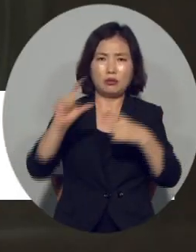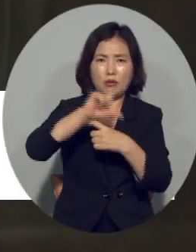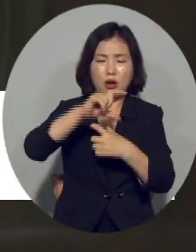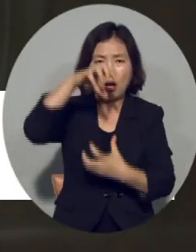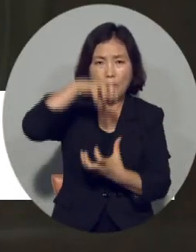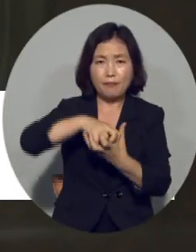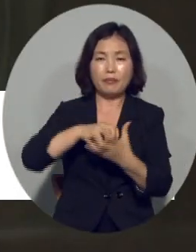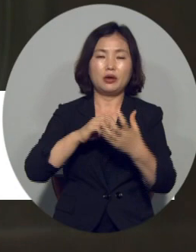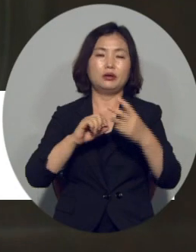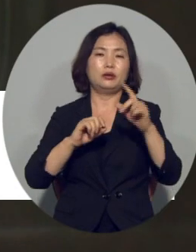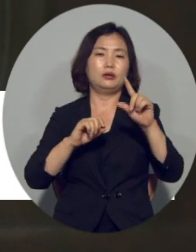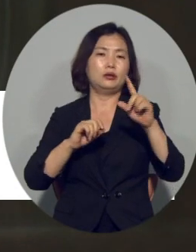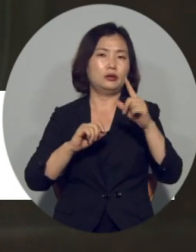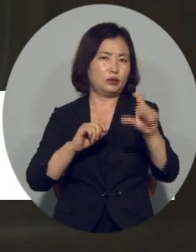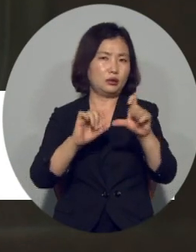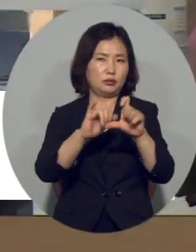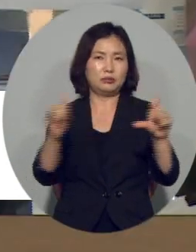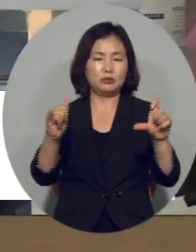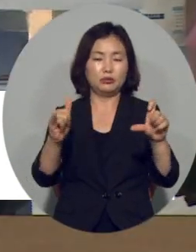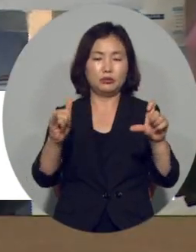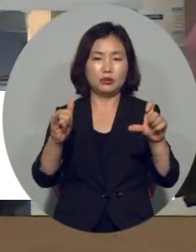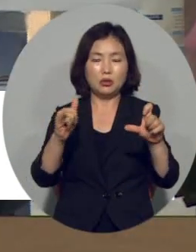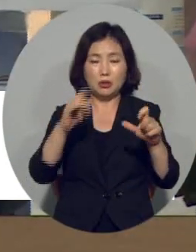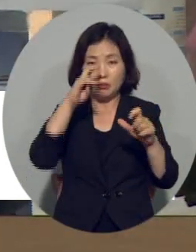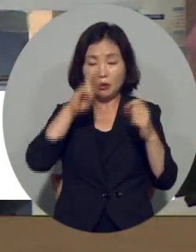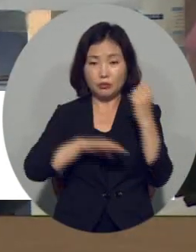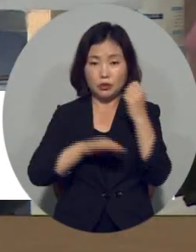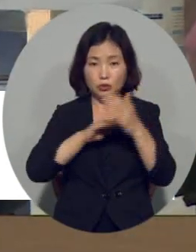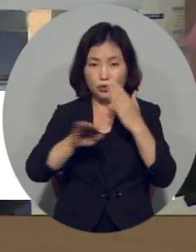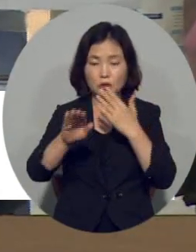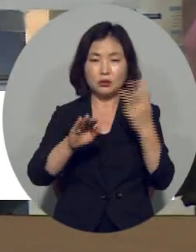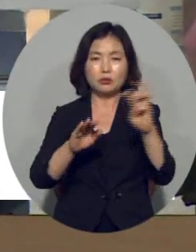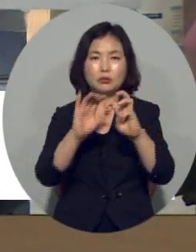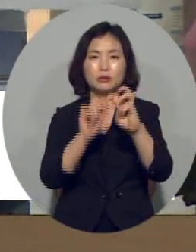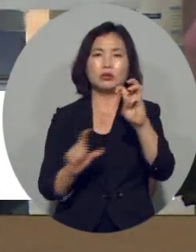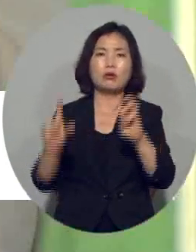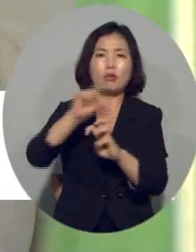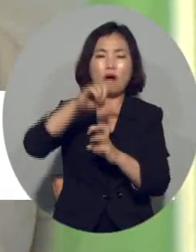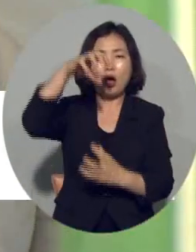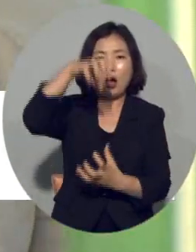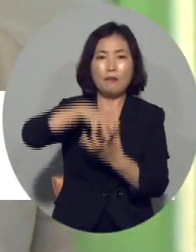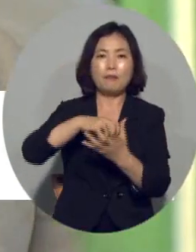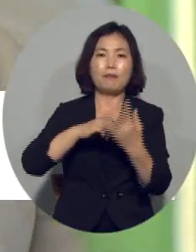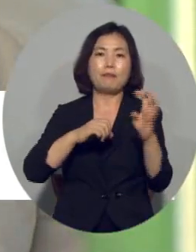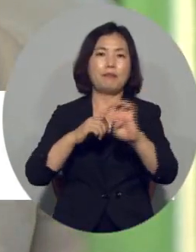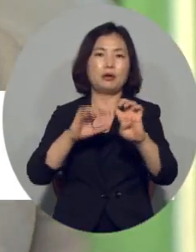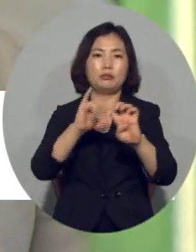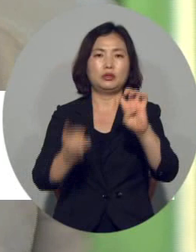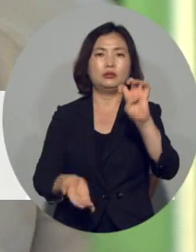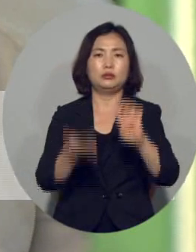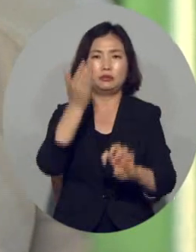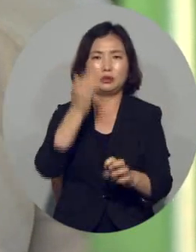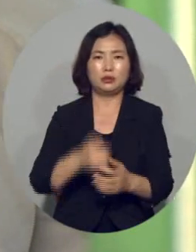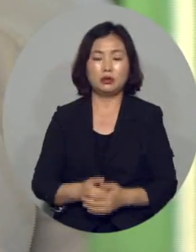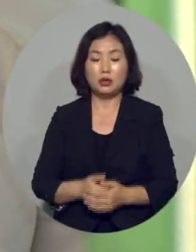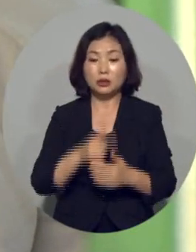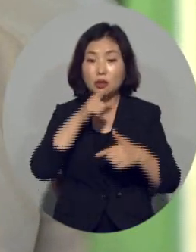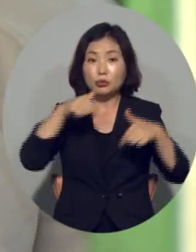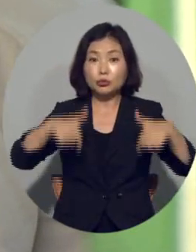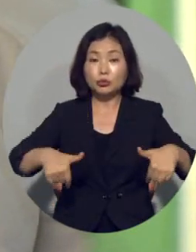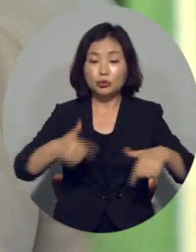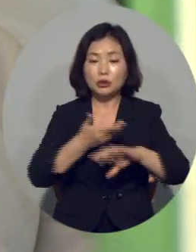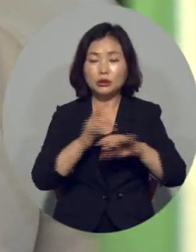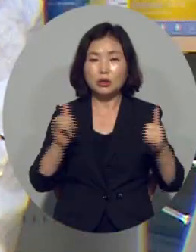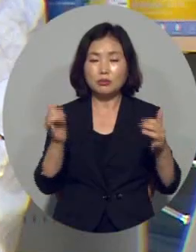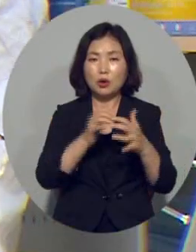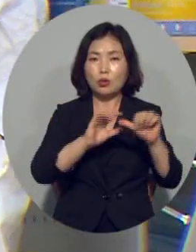누적 15명으로 늘었습니다 00:00 이후에도 30여명 더 나와 우적 40 명을 넘었습니다 달서구 외국인